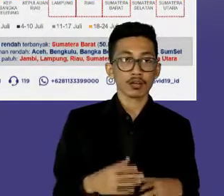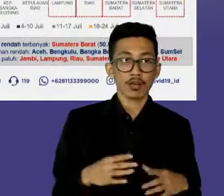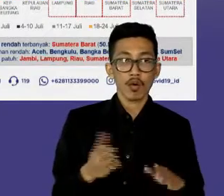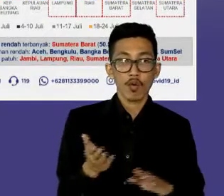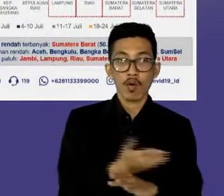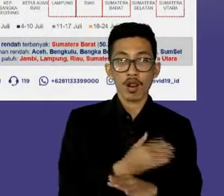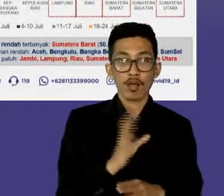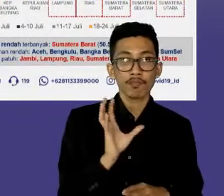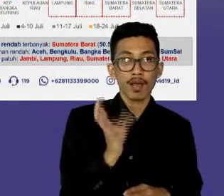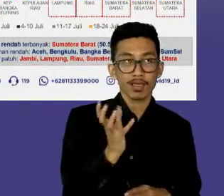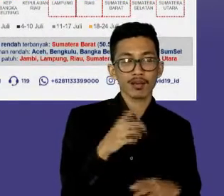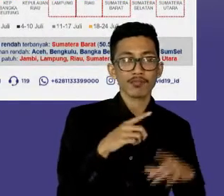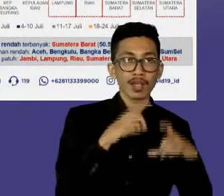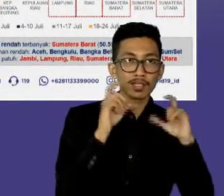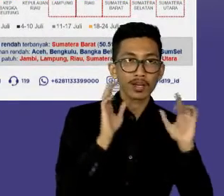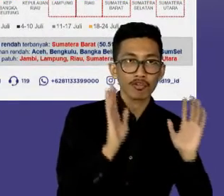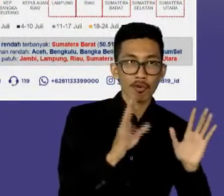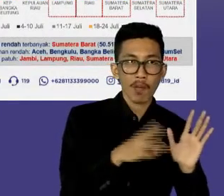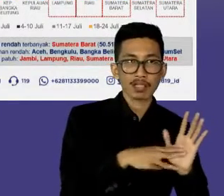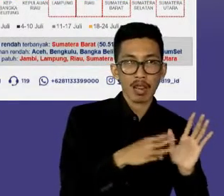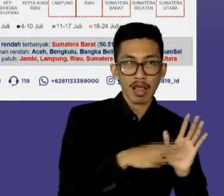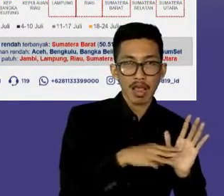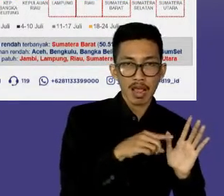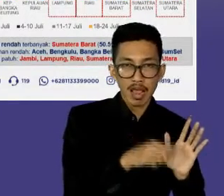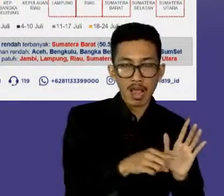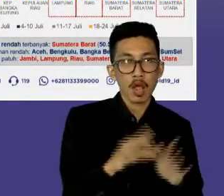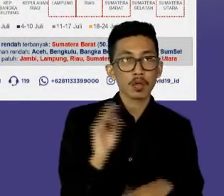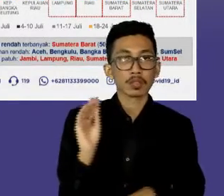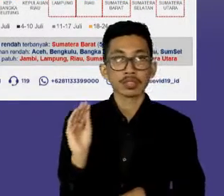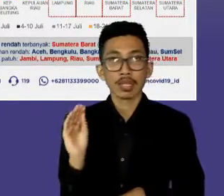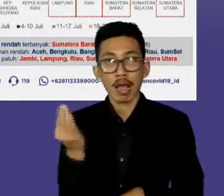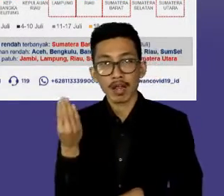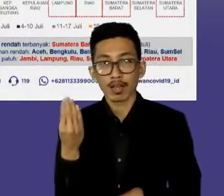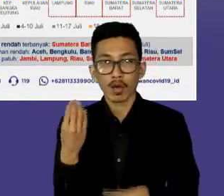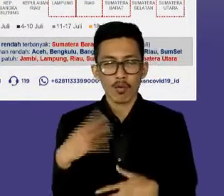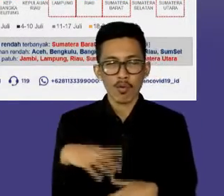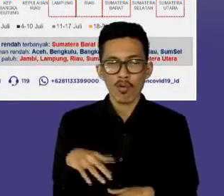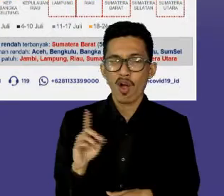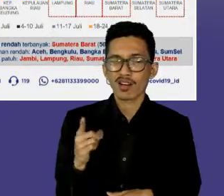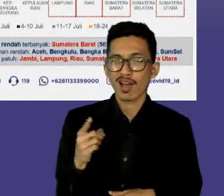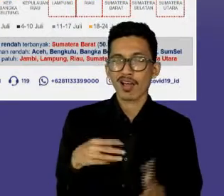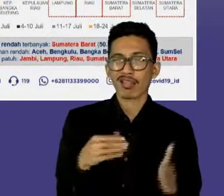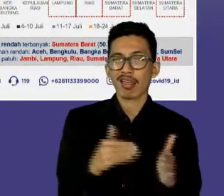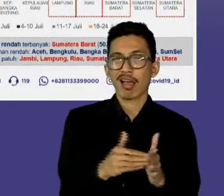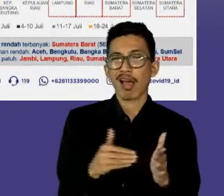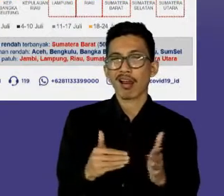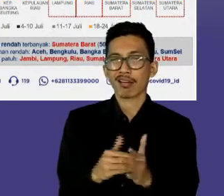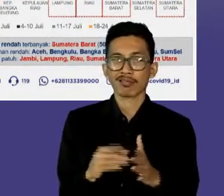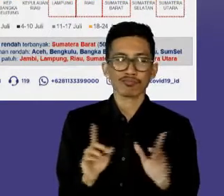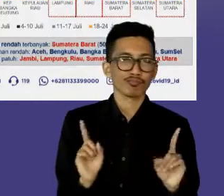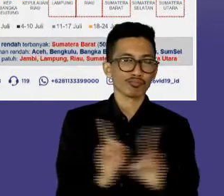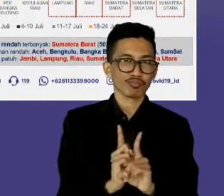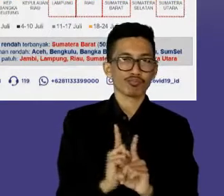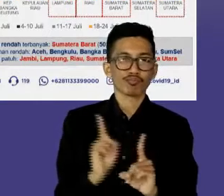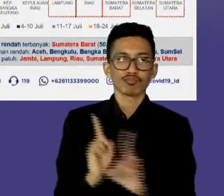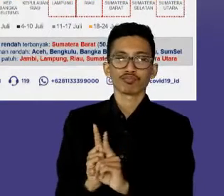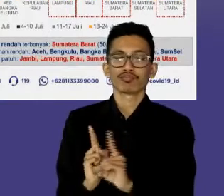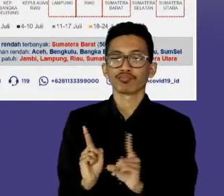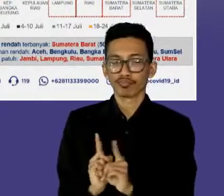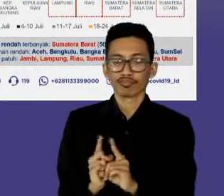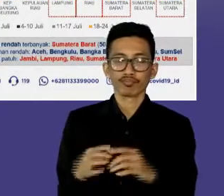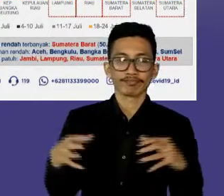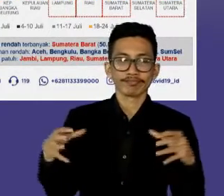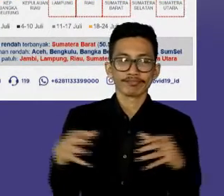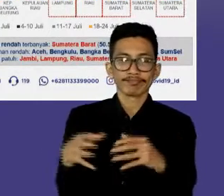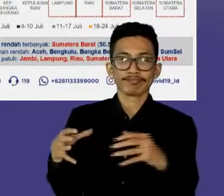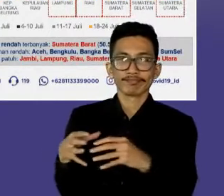di Banten nih cakupannya, tapi ternyata kalau jaga jarak DKI Jakarta masih punya tantangan. Ternyata paling tinggi di DKI Jakarta,